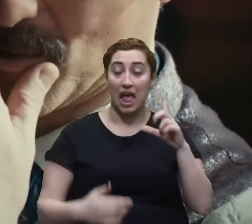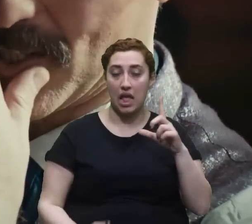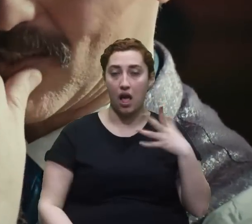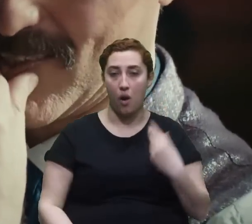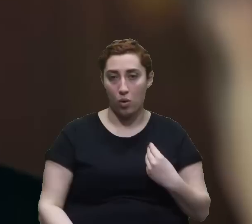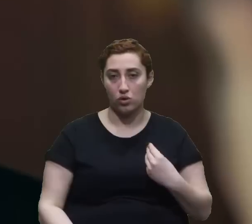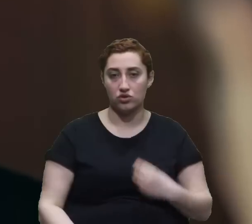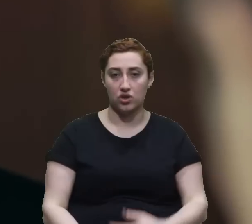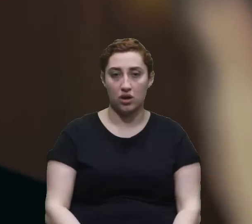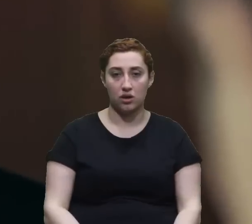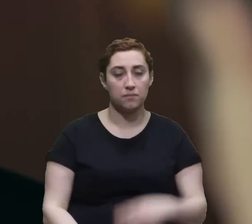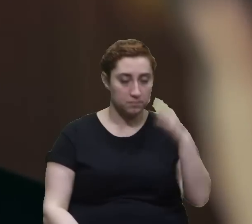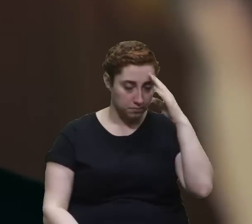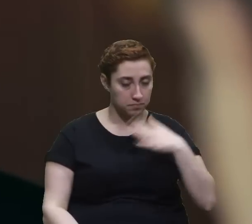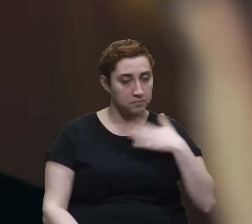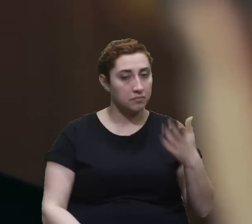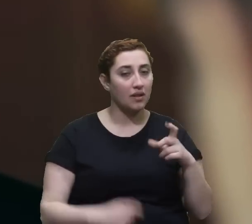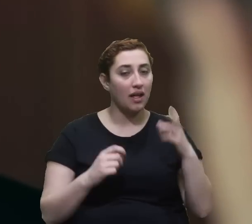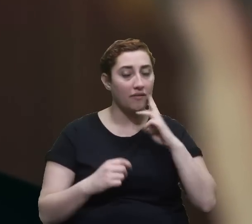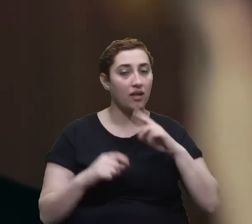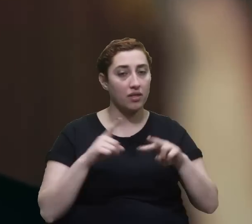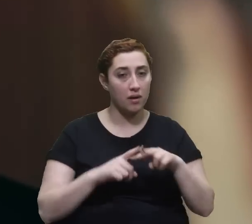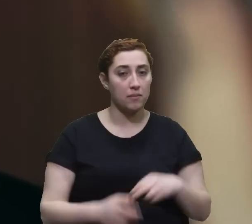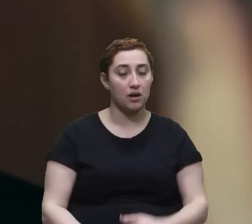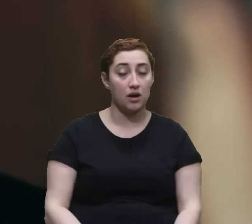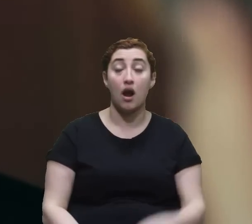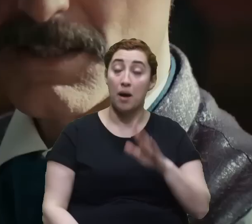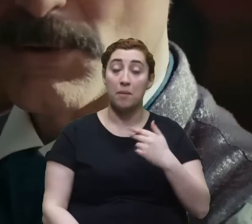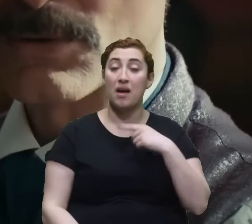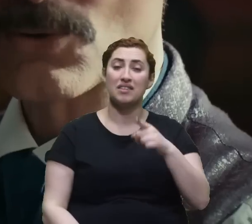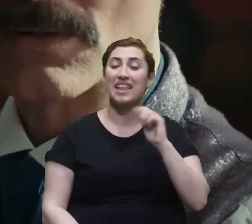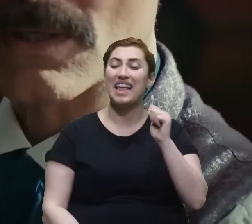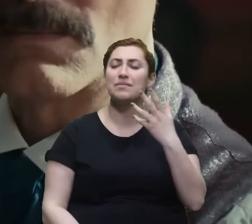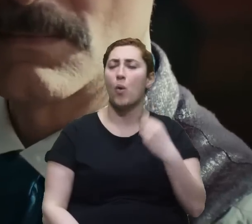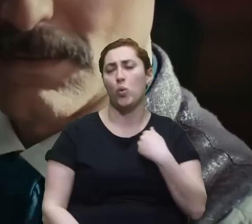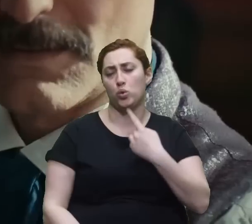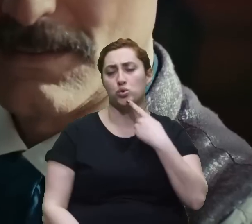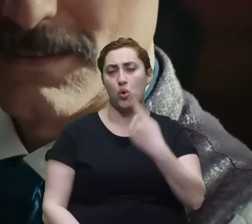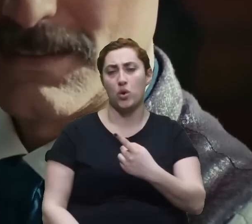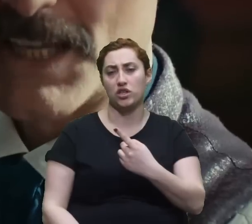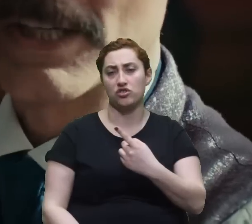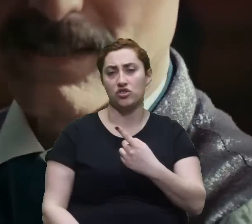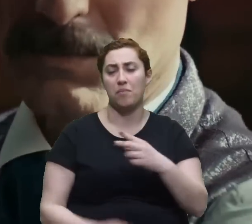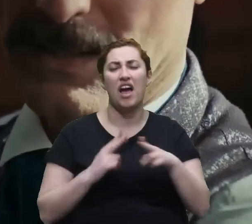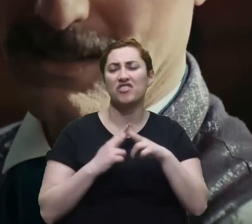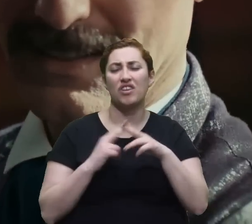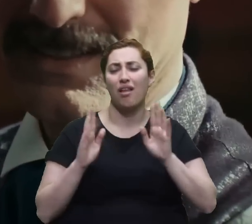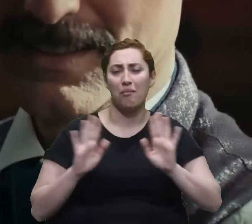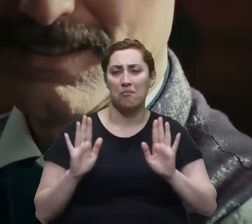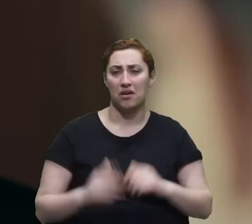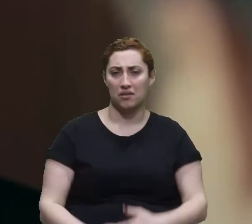Leyla olacak. Bağış tutun efendi Akbar. Ama ben sana ne zaman olduğunu söyleyeceğim. Acele